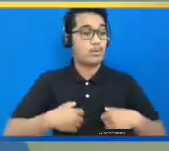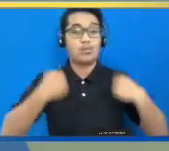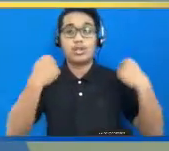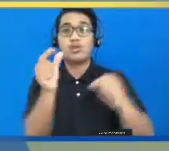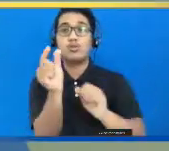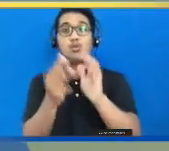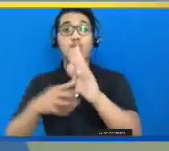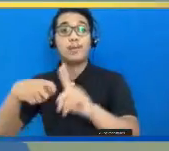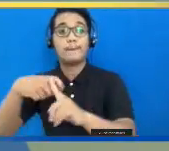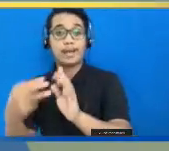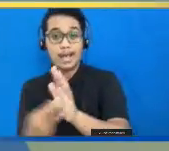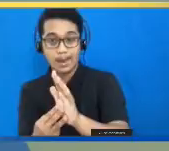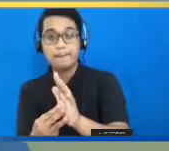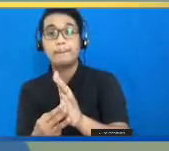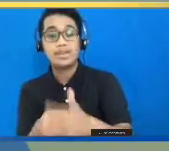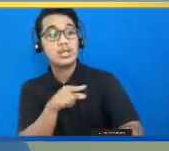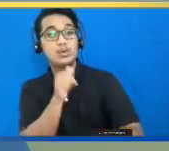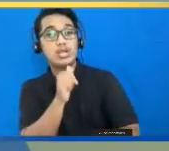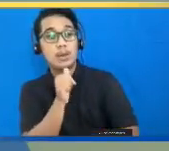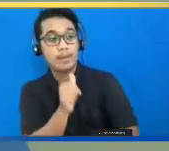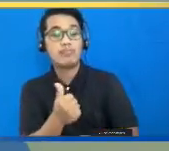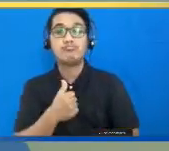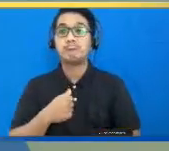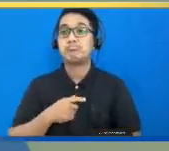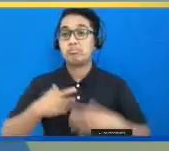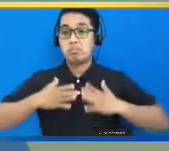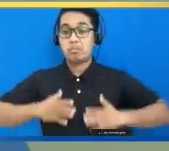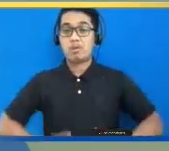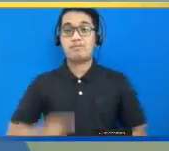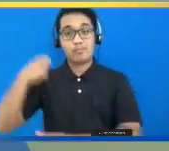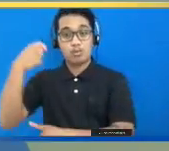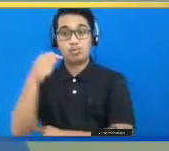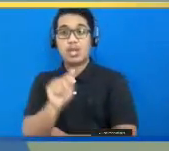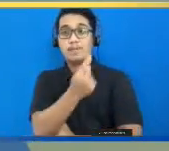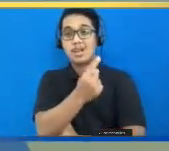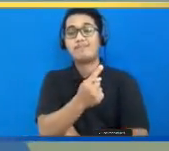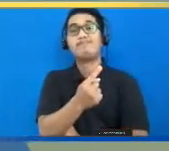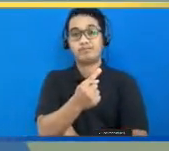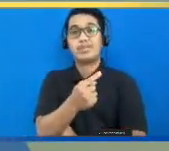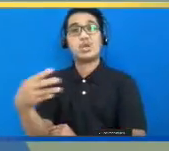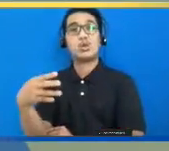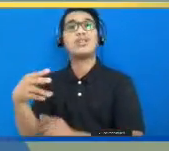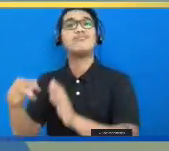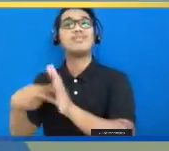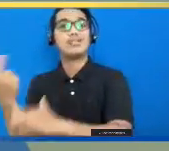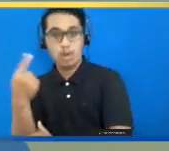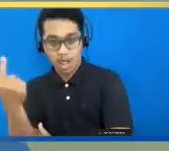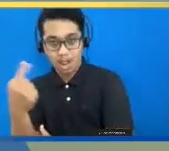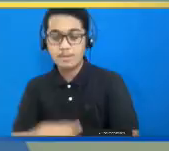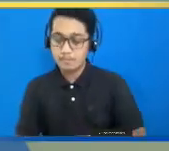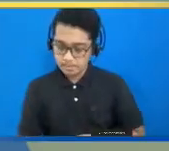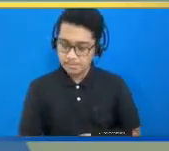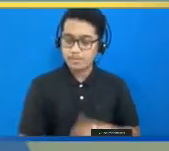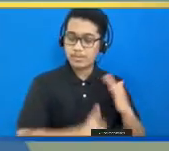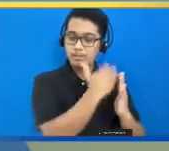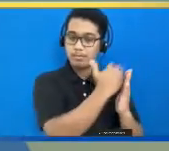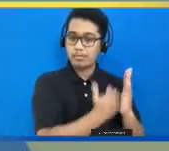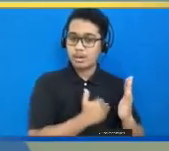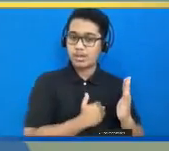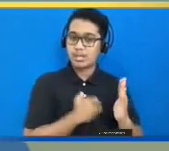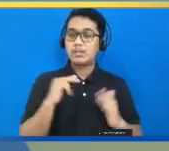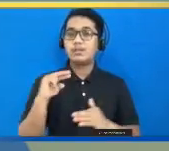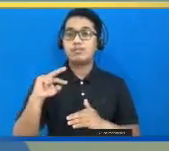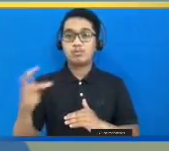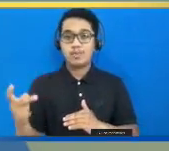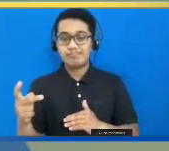sektor UMKM yang adalah pelaku utama ekonomi nasional dengan berbagai perubahan kebijakan maupun peningkatan kinerja